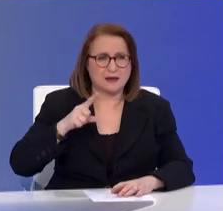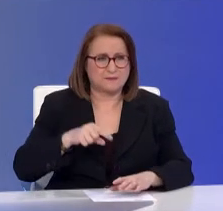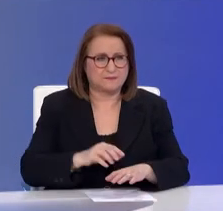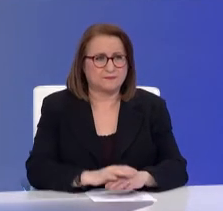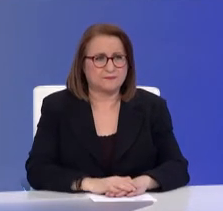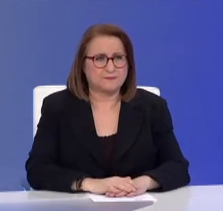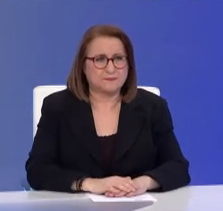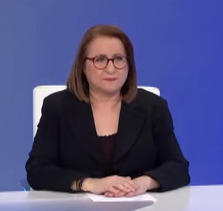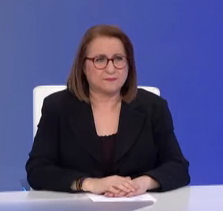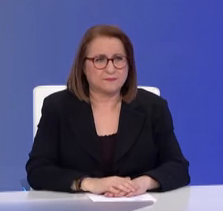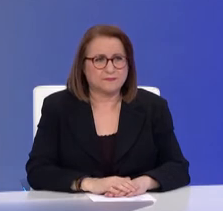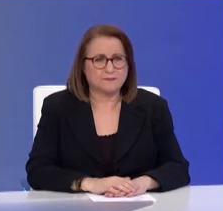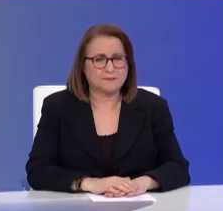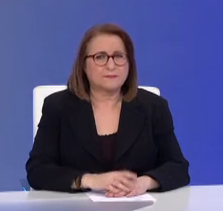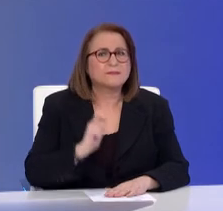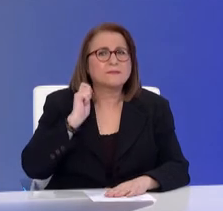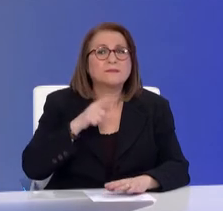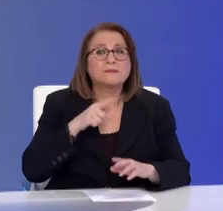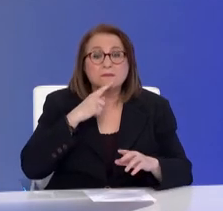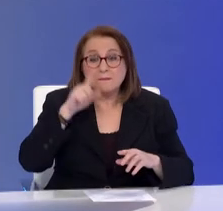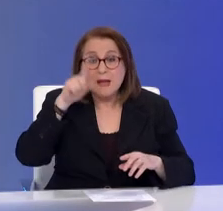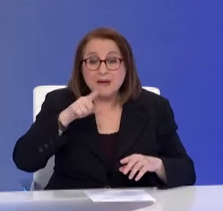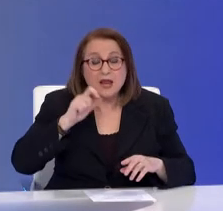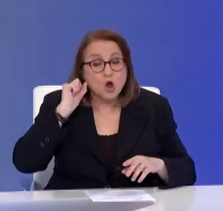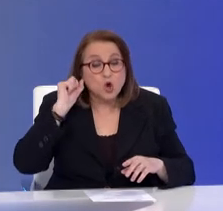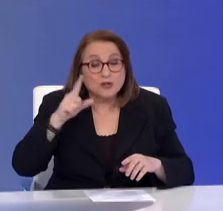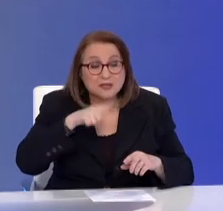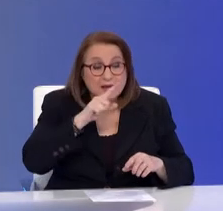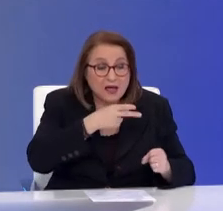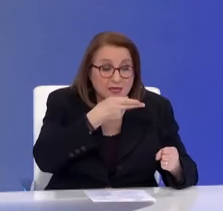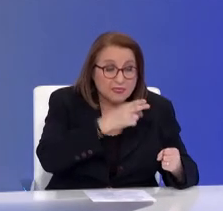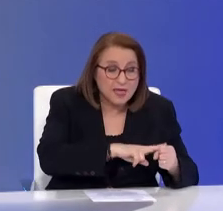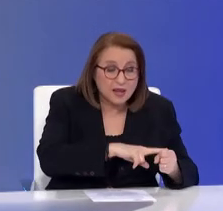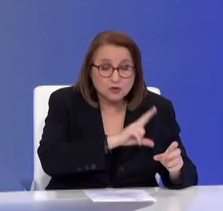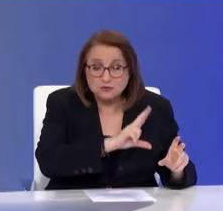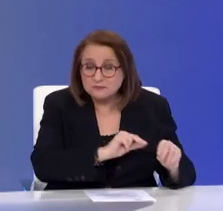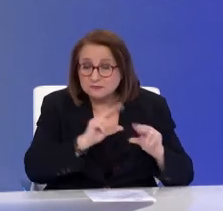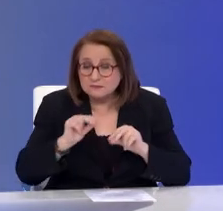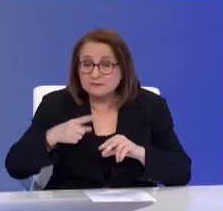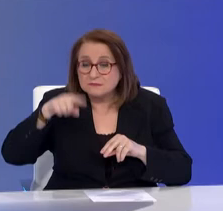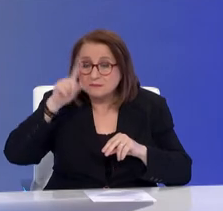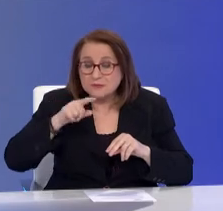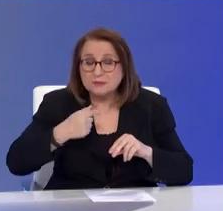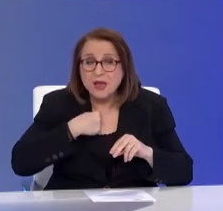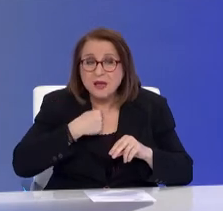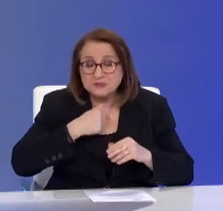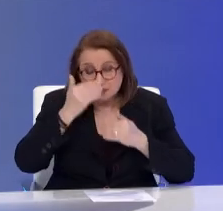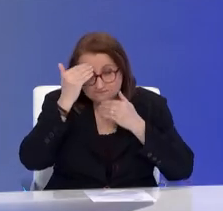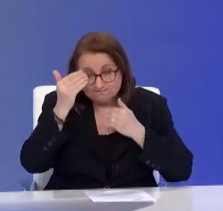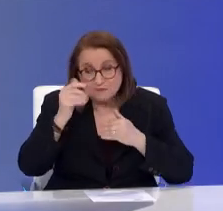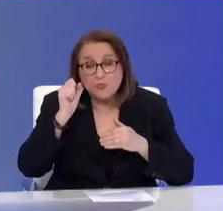τιμής. Πώς μπορεί κανείς να μην θαυμάζει έναν άνδρα 36 ετών ο